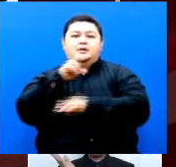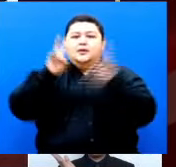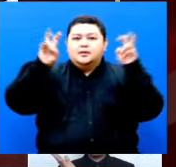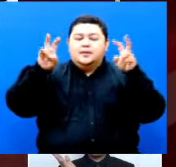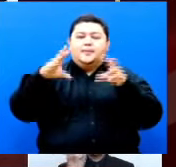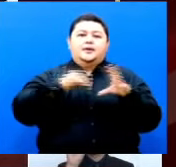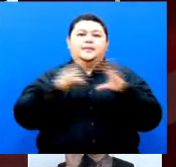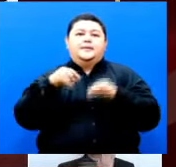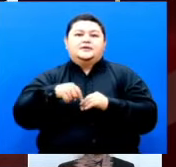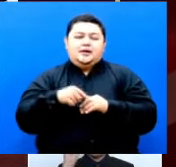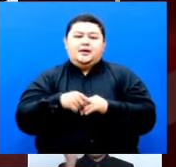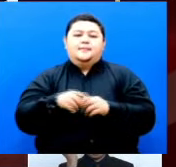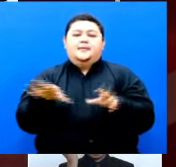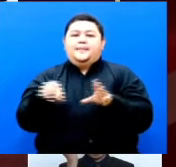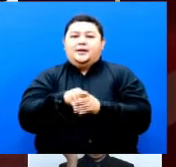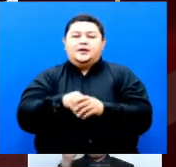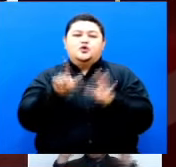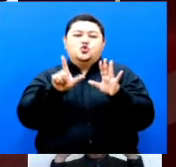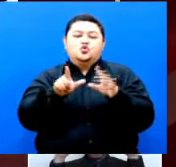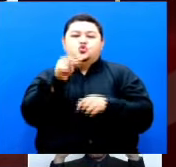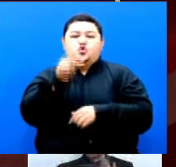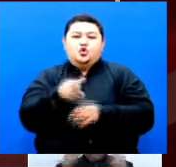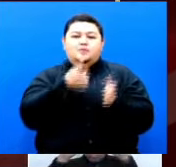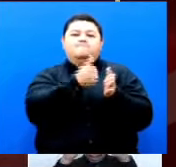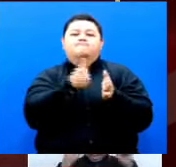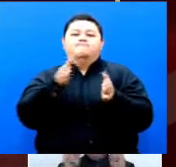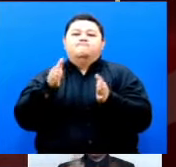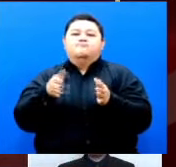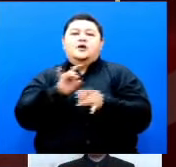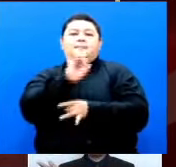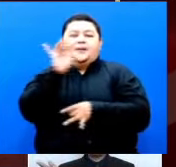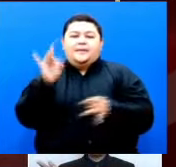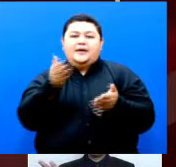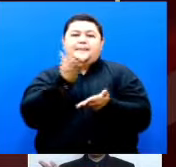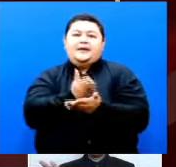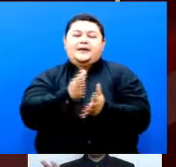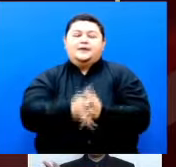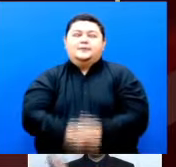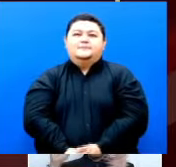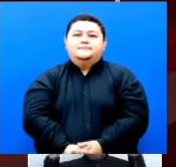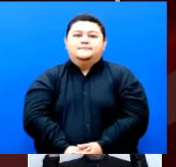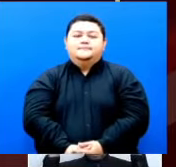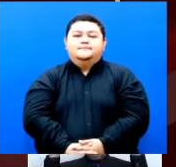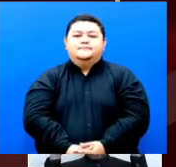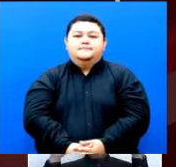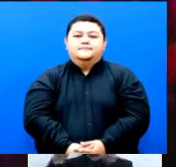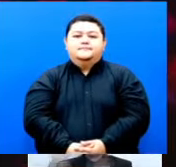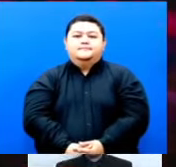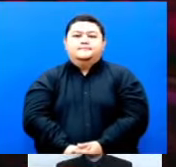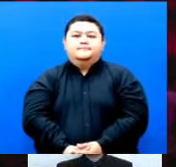diujiterkaittema debatini,yangmelibatkantujuhpanelisdari berbagailatarbelakang